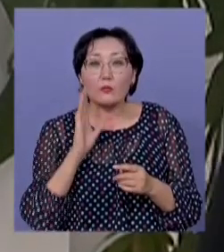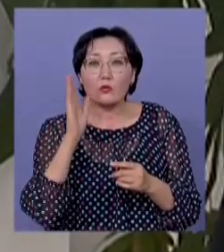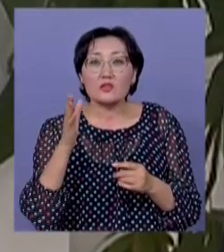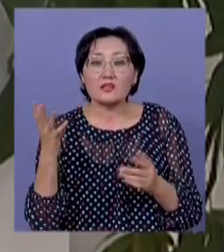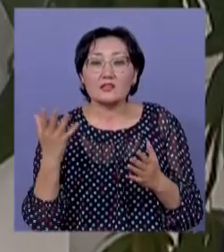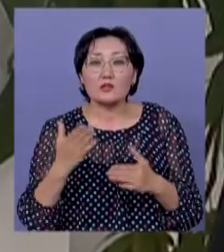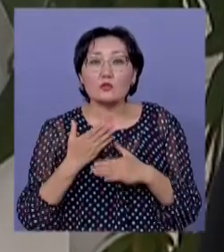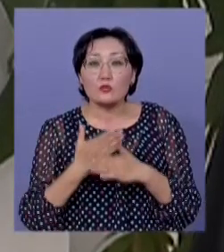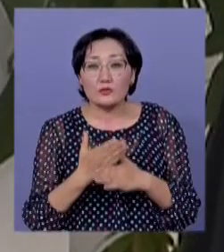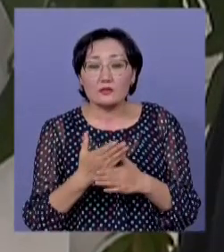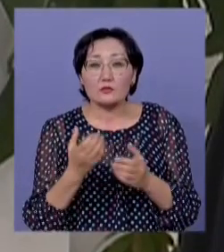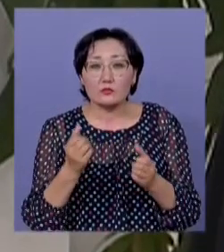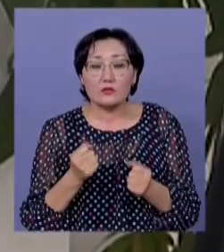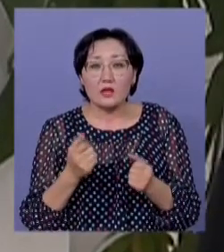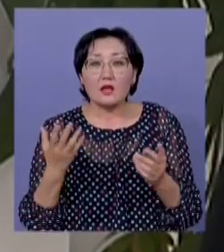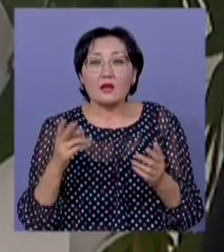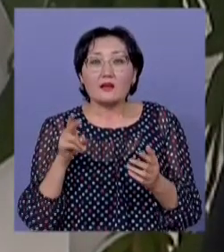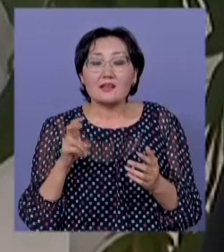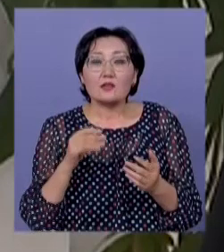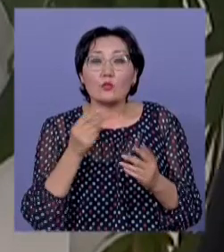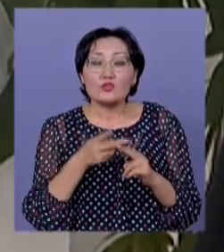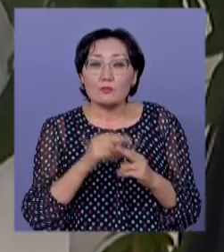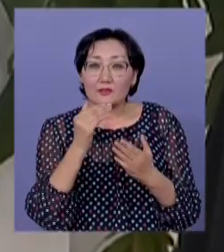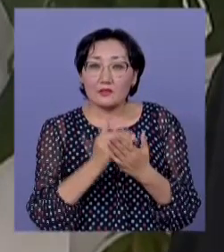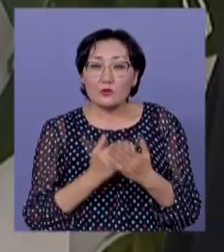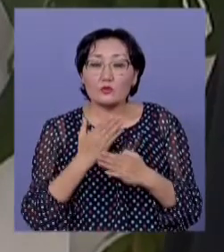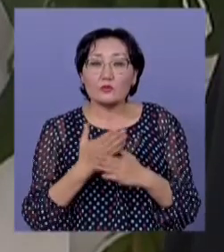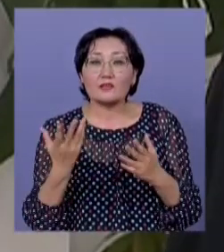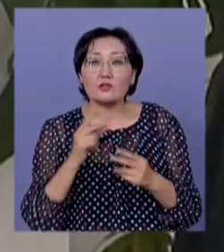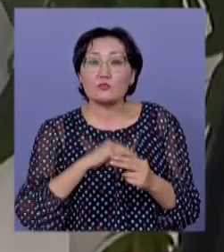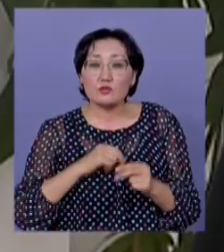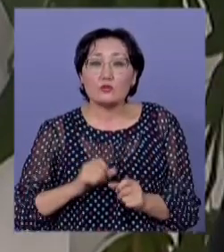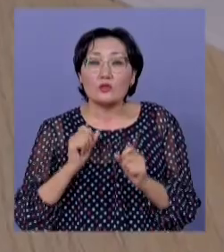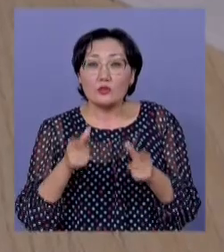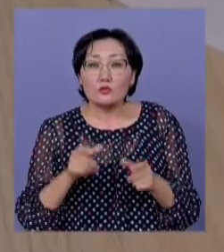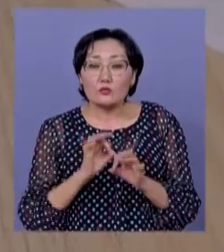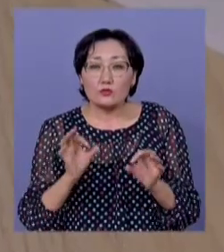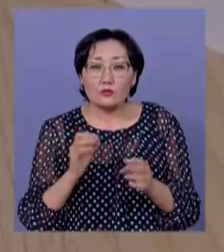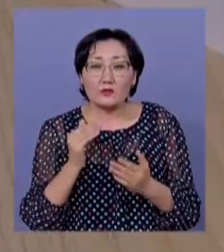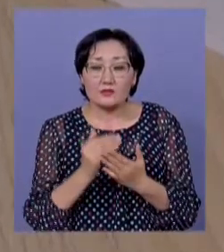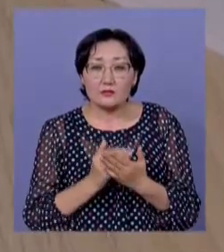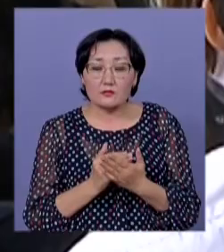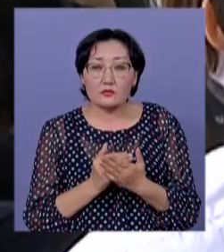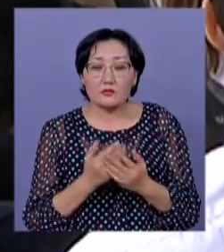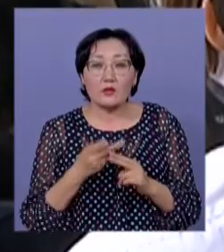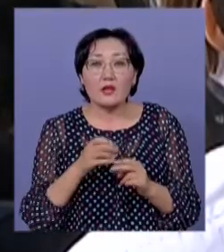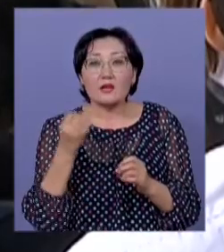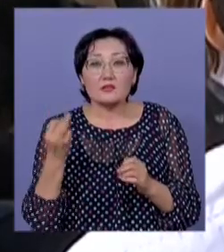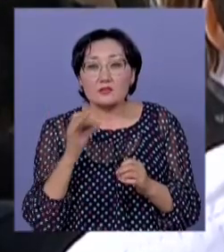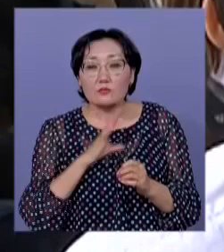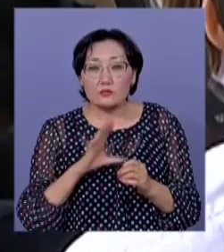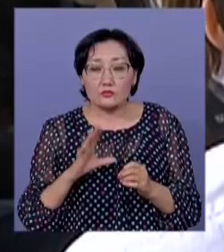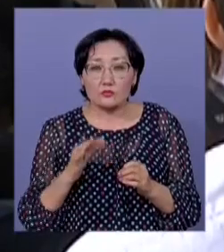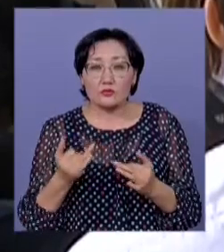қандай көмектер ала алады, сол арқылы қай жерге барып жаңа жұмыс орналасады, соларды жеткізіп түсіндіру мәселесі. Бұл бағдарлама жастарды қызықтырмай қоймады